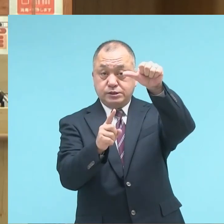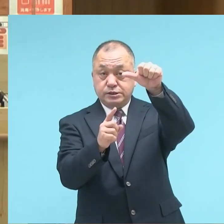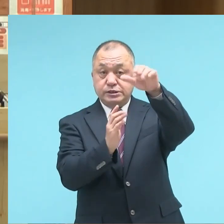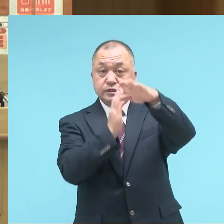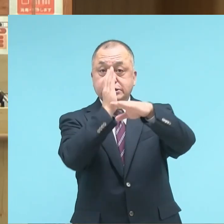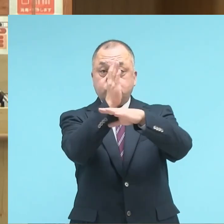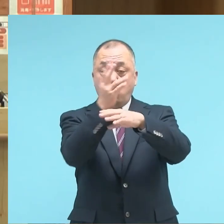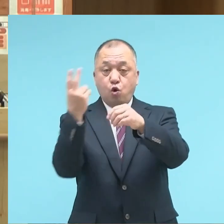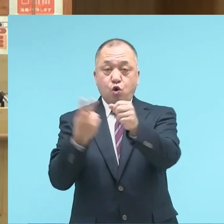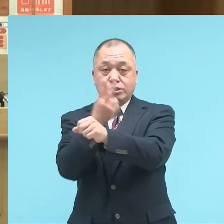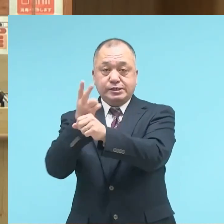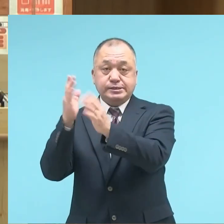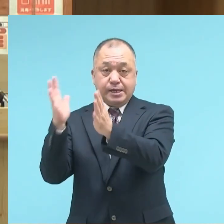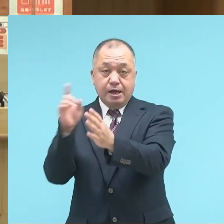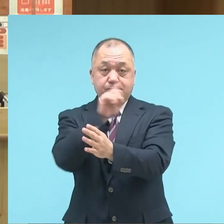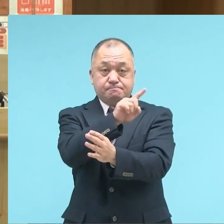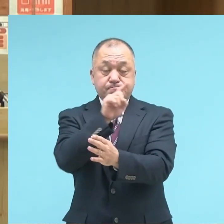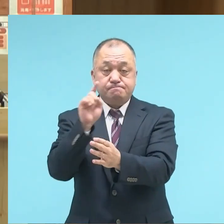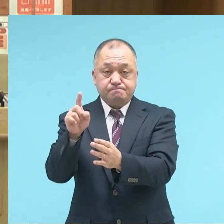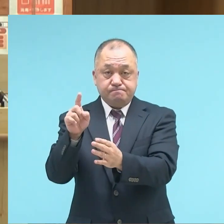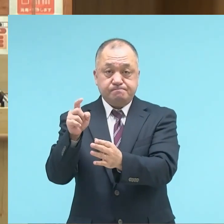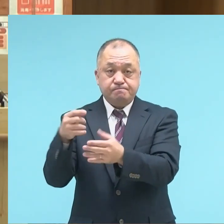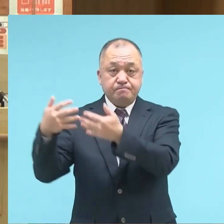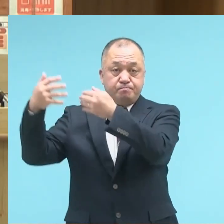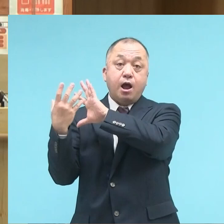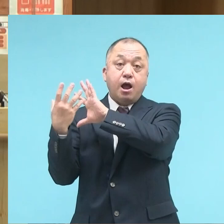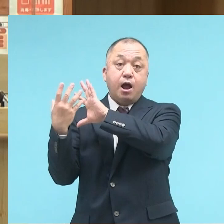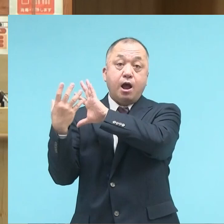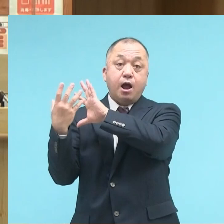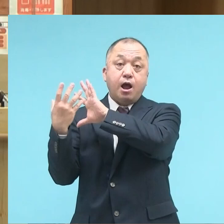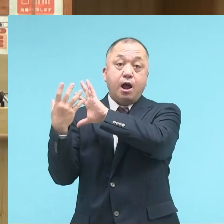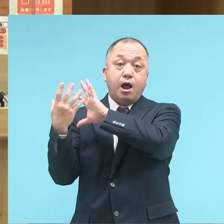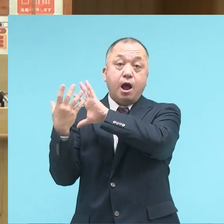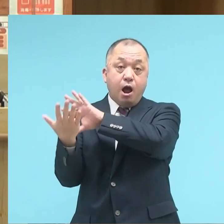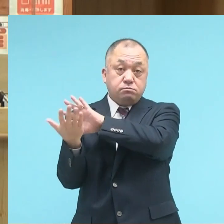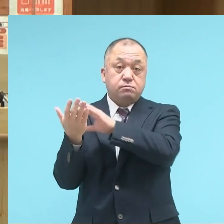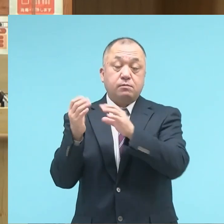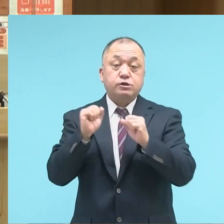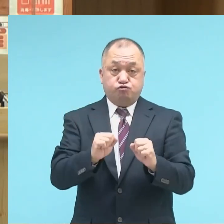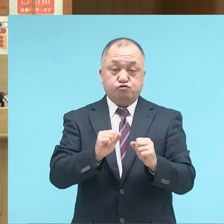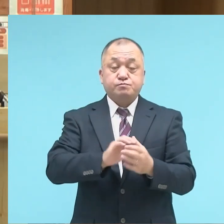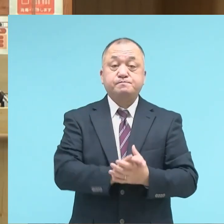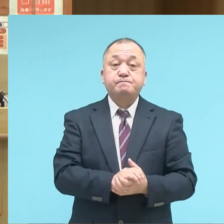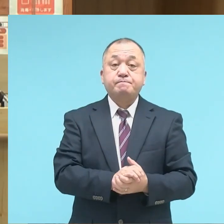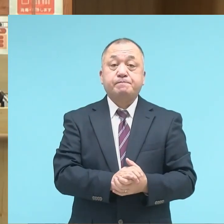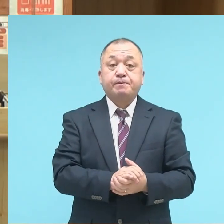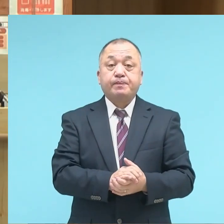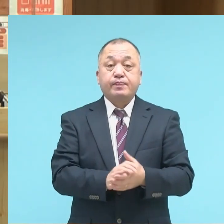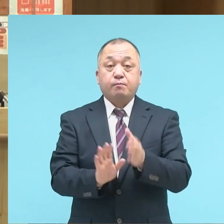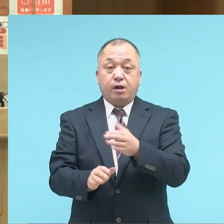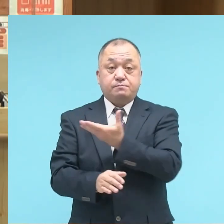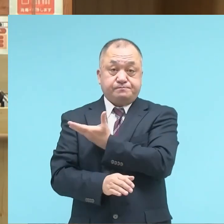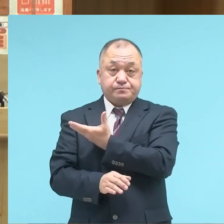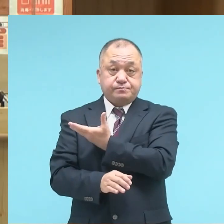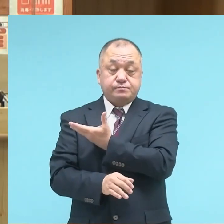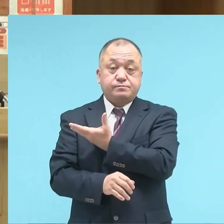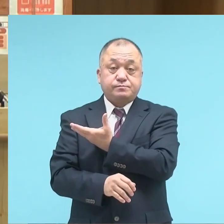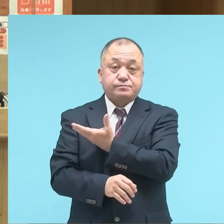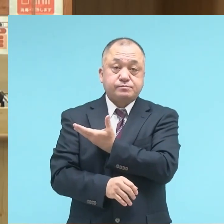2時間っていうのがどっかにスライドにあると思うんですが、いいですかね、それは。